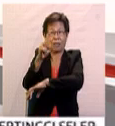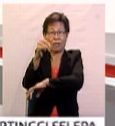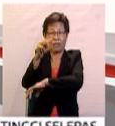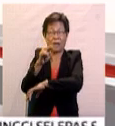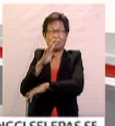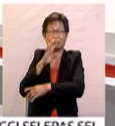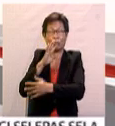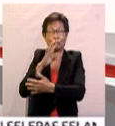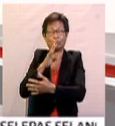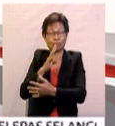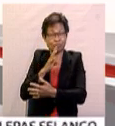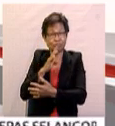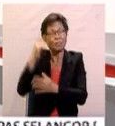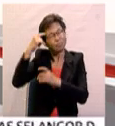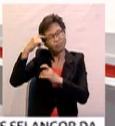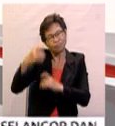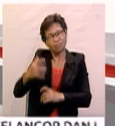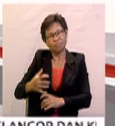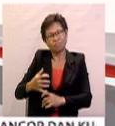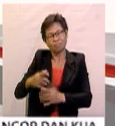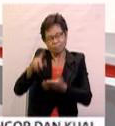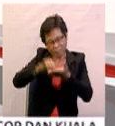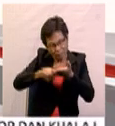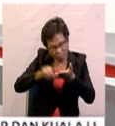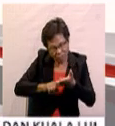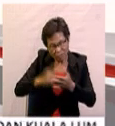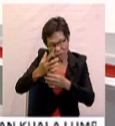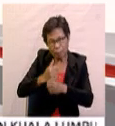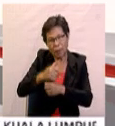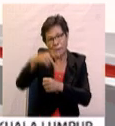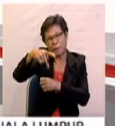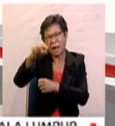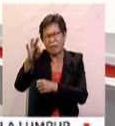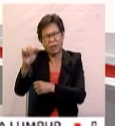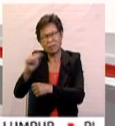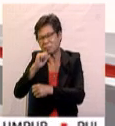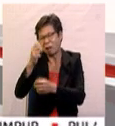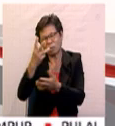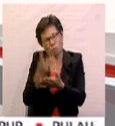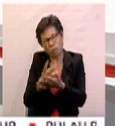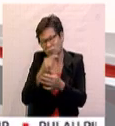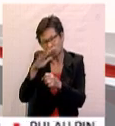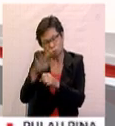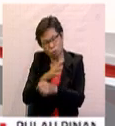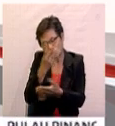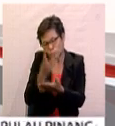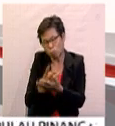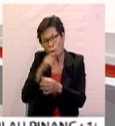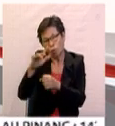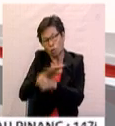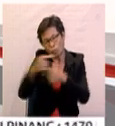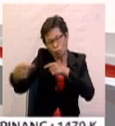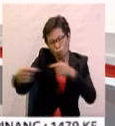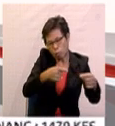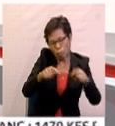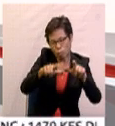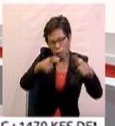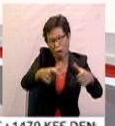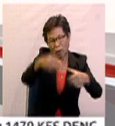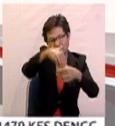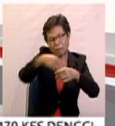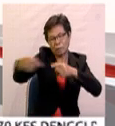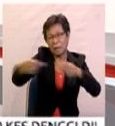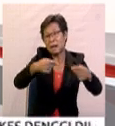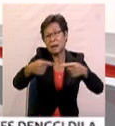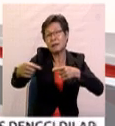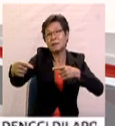itu diputuskan selepas meneliti dan mendapati PFA tidak mempunyai kewangan mencukupi untuk bersaing pasukan dalam Liga